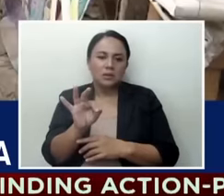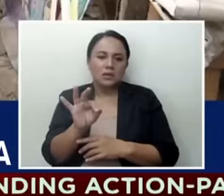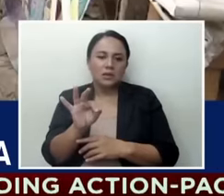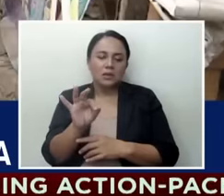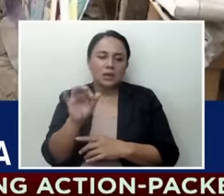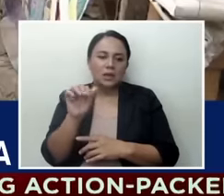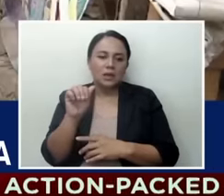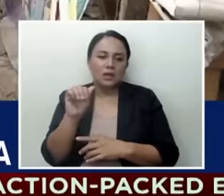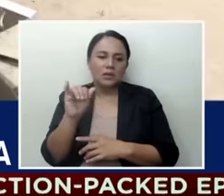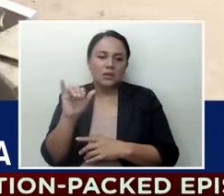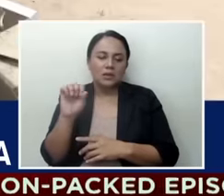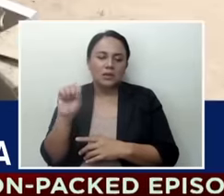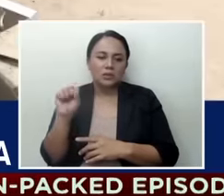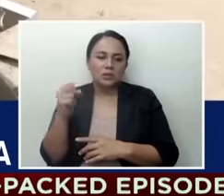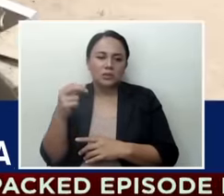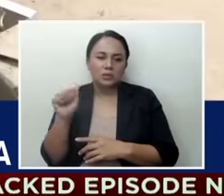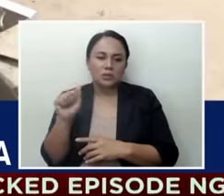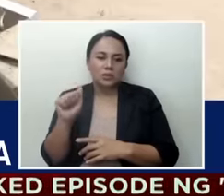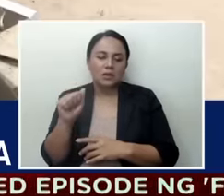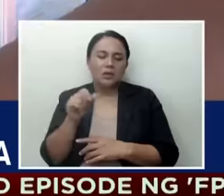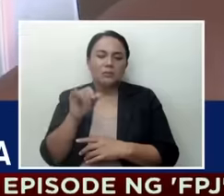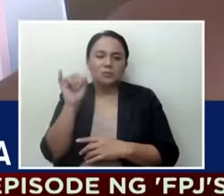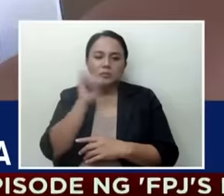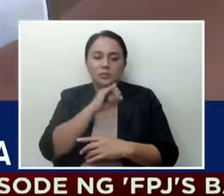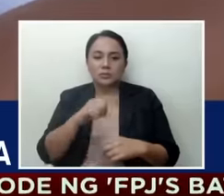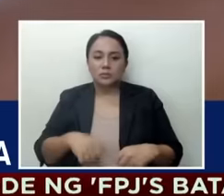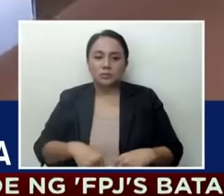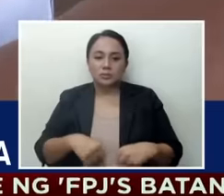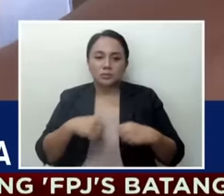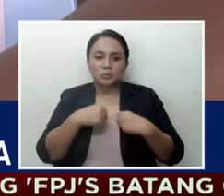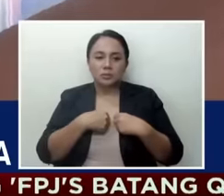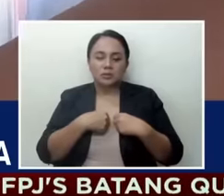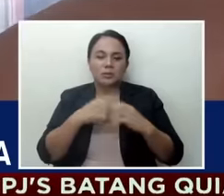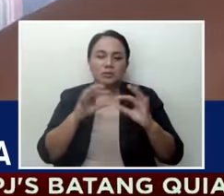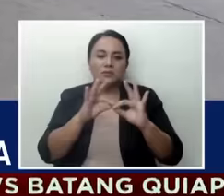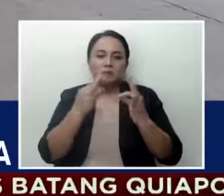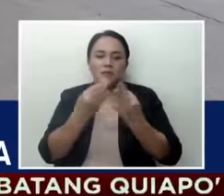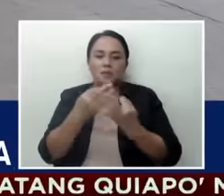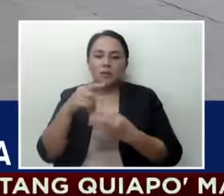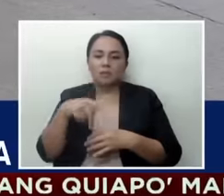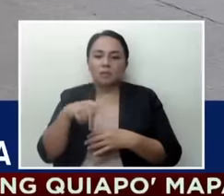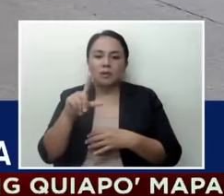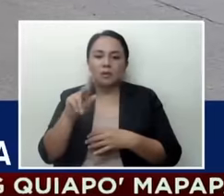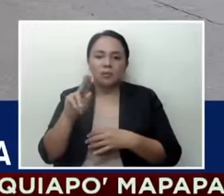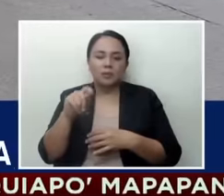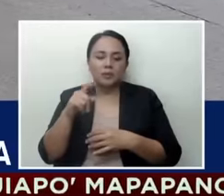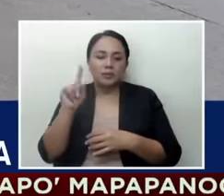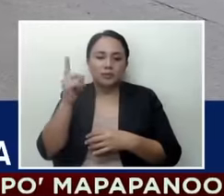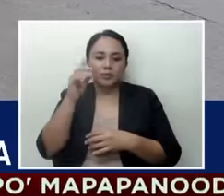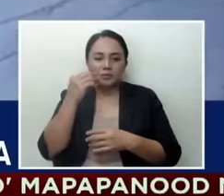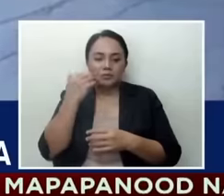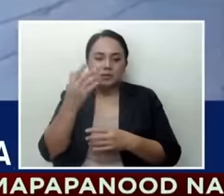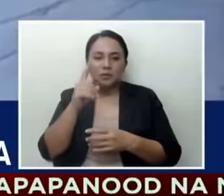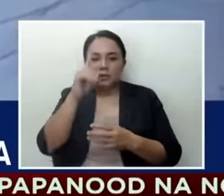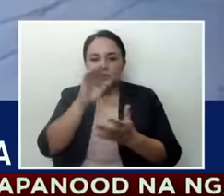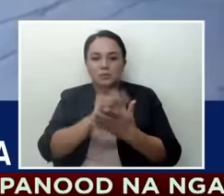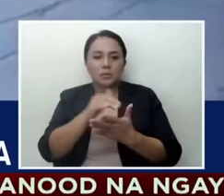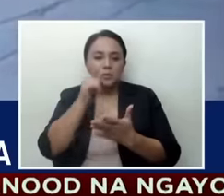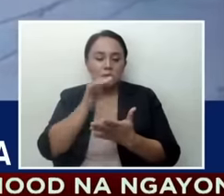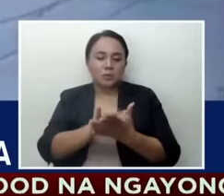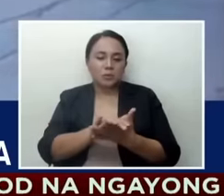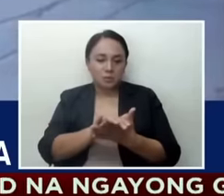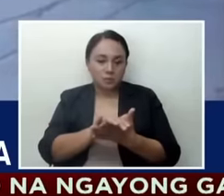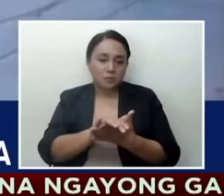Ayesha Gillian, ang nalalabing survivor sa pamilya Palupit. Una nang nasawi ang mag-asawang Gilbert at